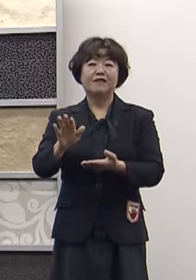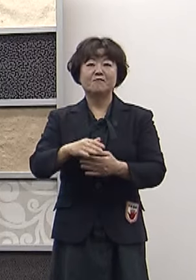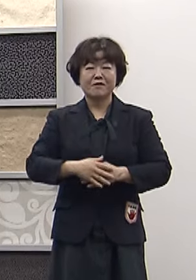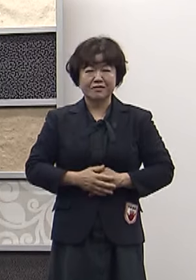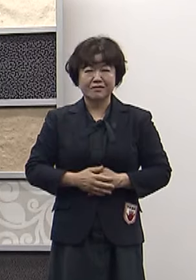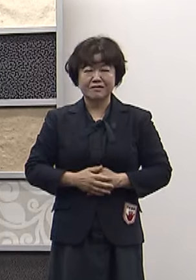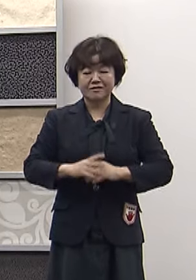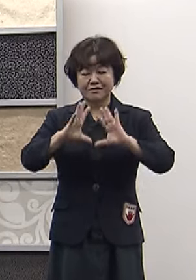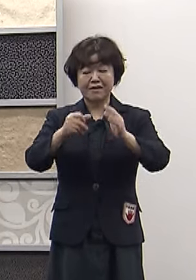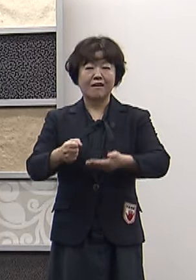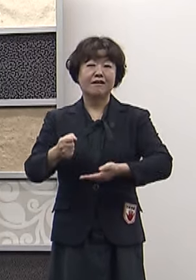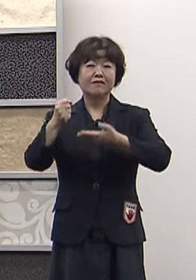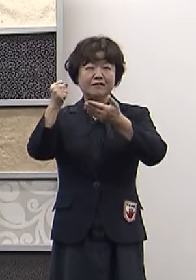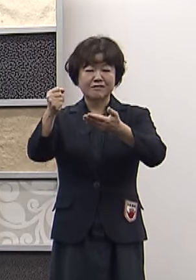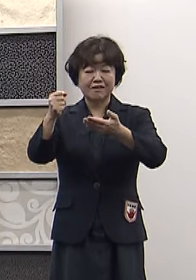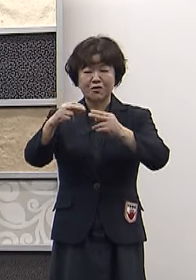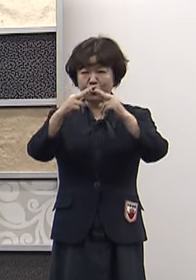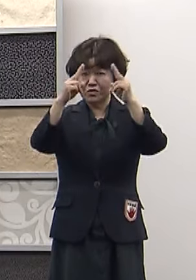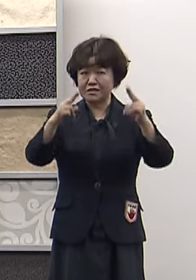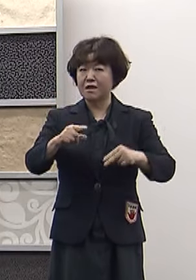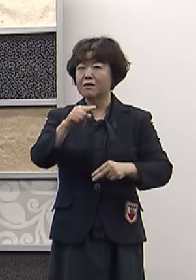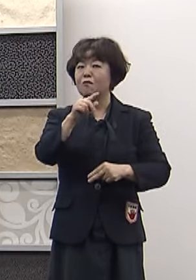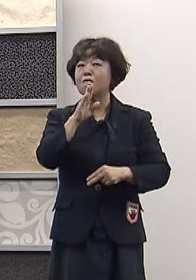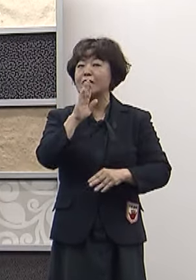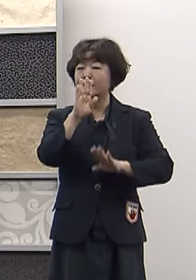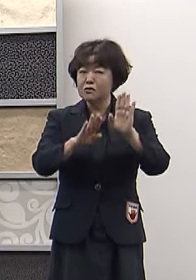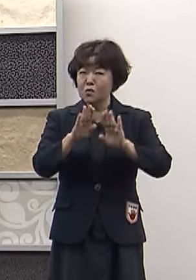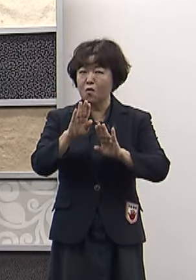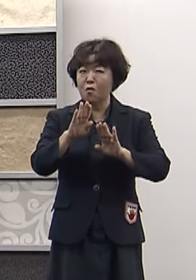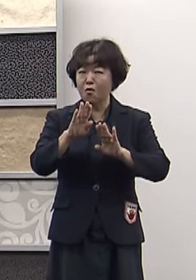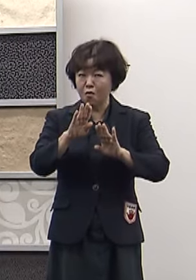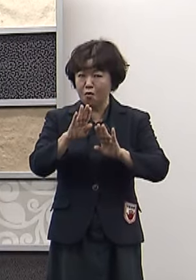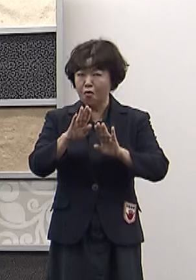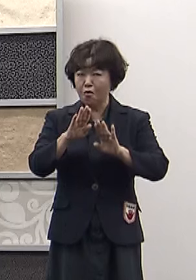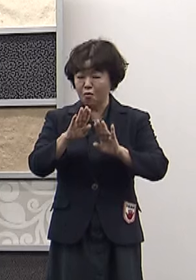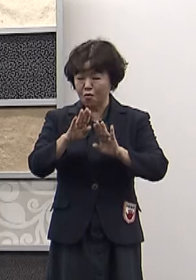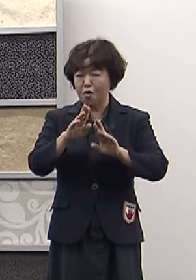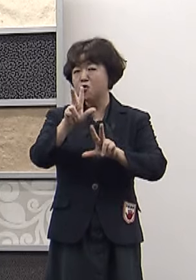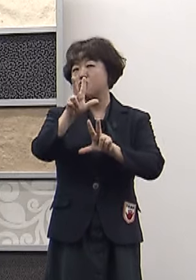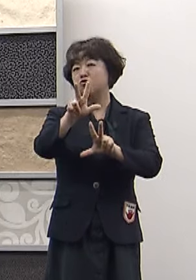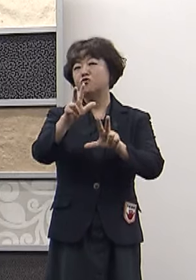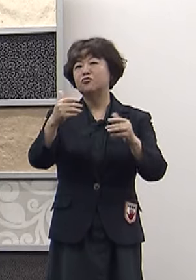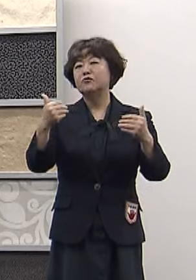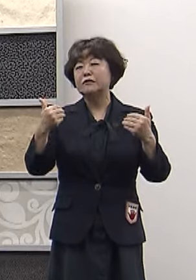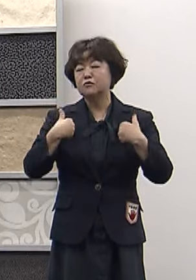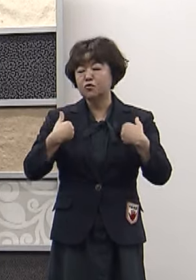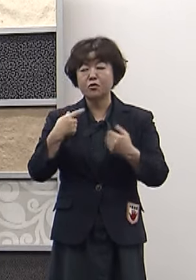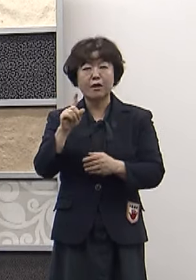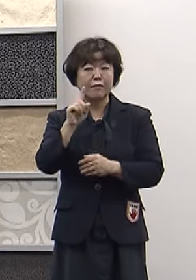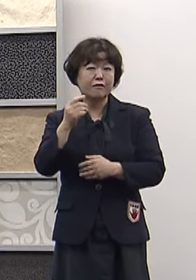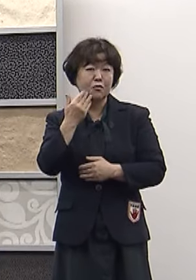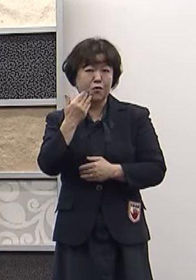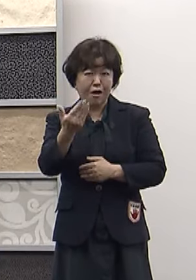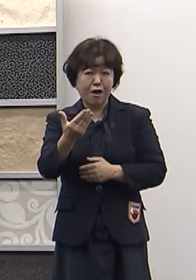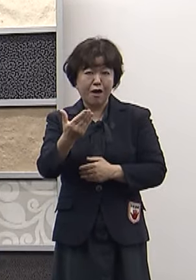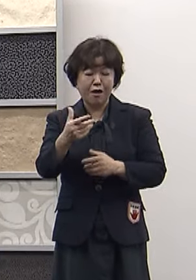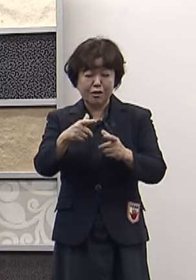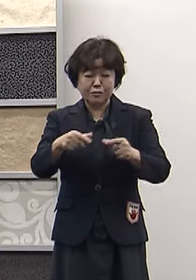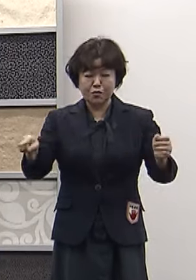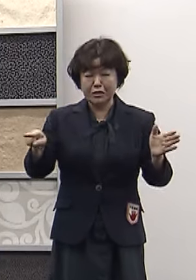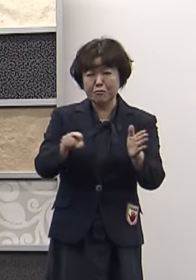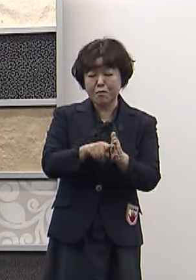界遺産である富士山で今何が起こっているのか、なぜ登山規制が必要なのか、日本初の試みでありますこの登山規制につ